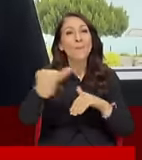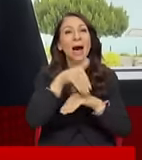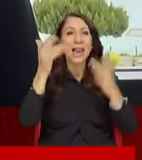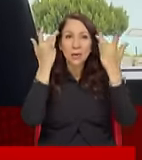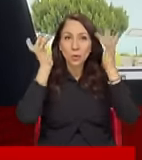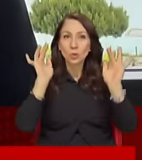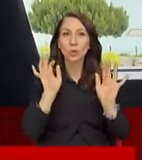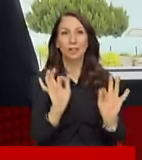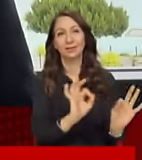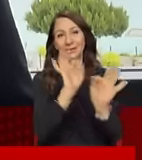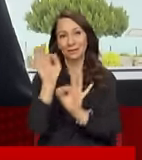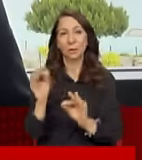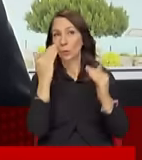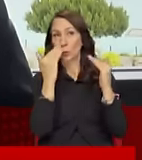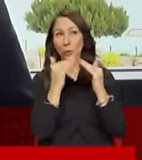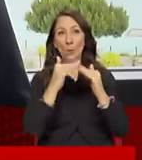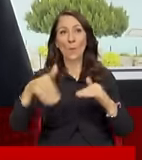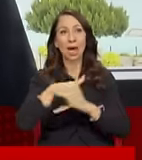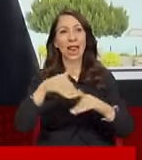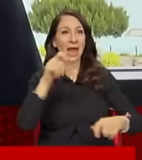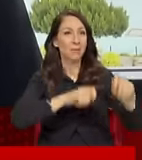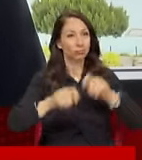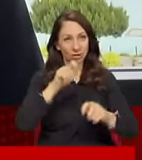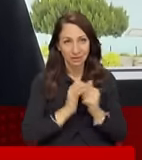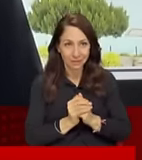kültürünü yaşatacağımız uydu mahalleler kuracağız.